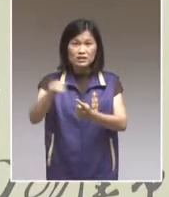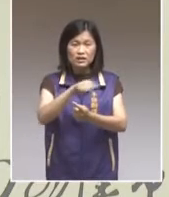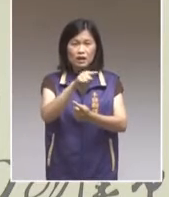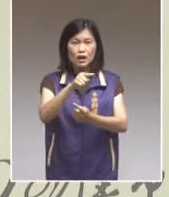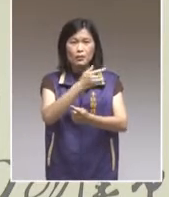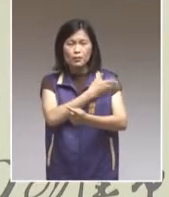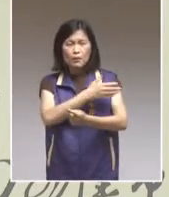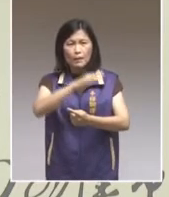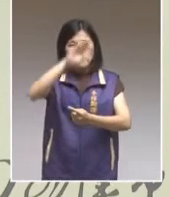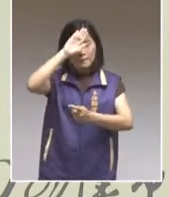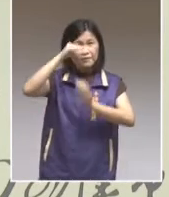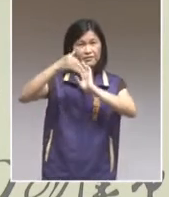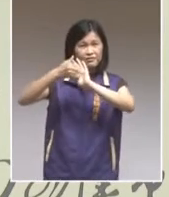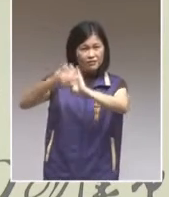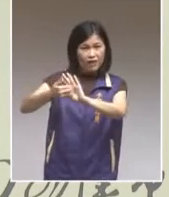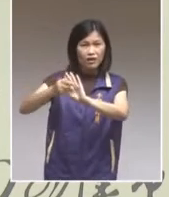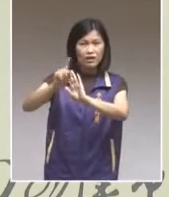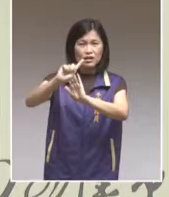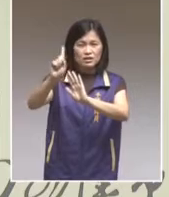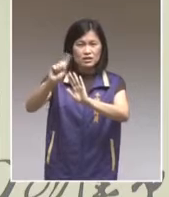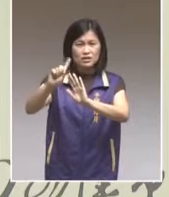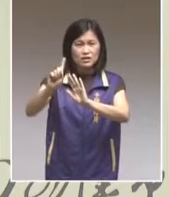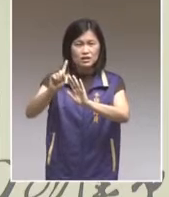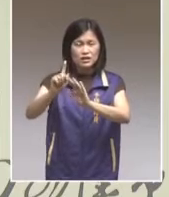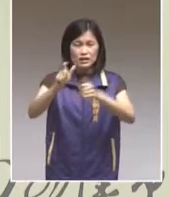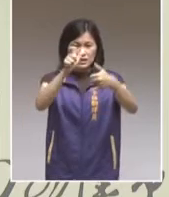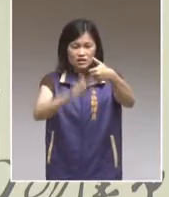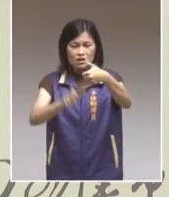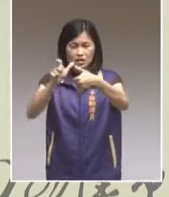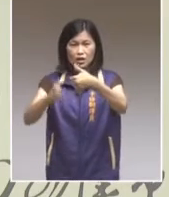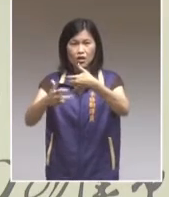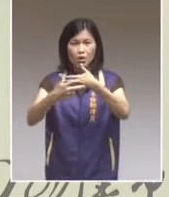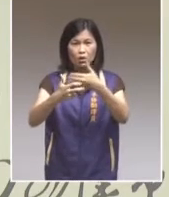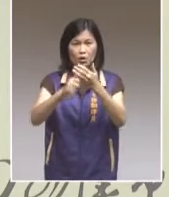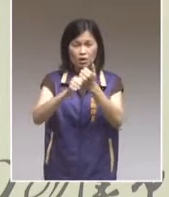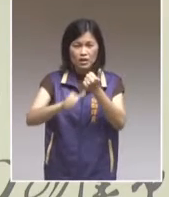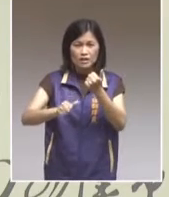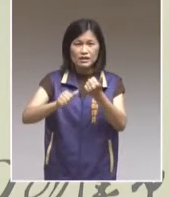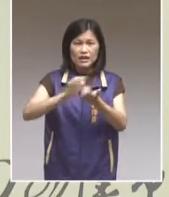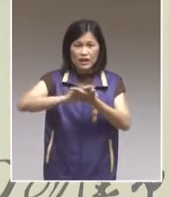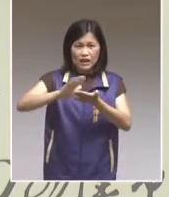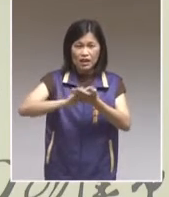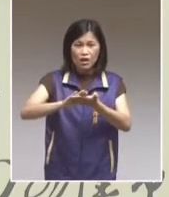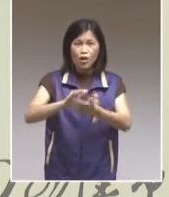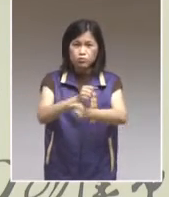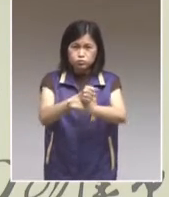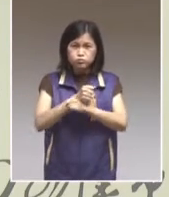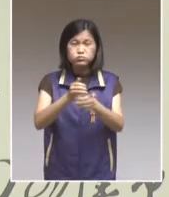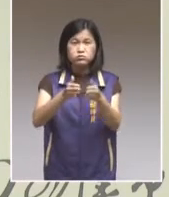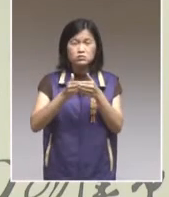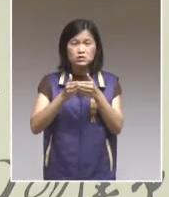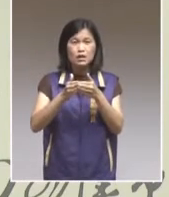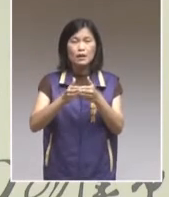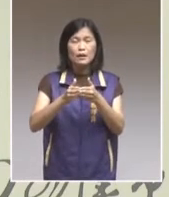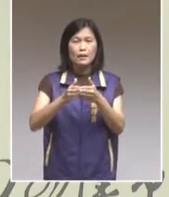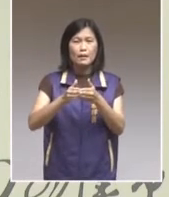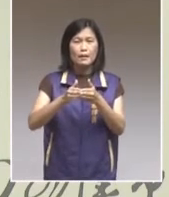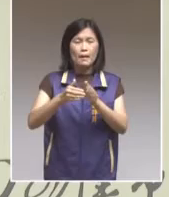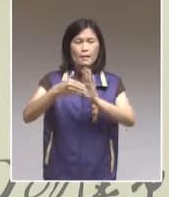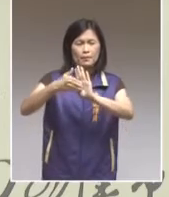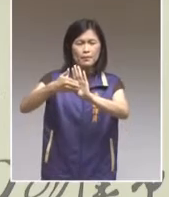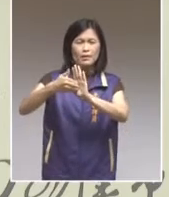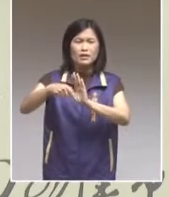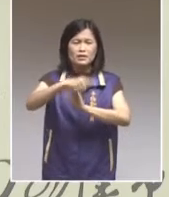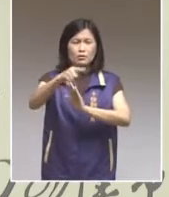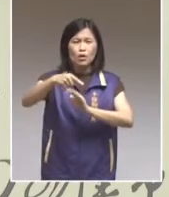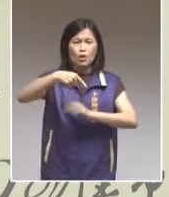不管是防疫或者是个人的卫生要做好，那当然要避免去高风险的